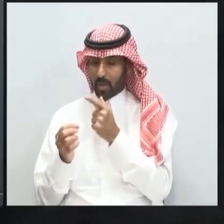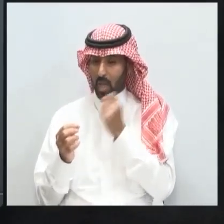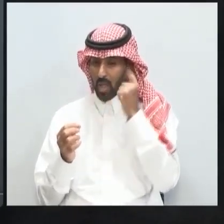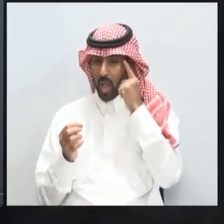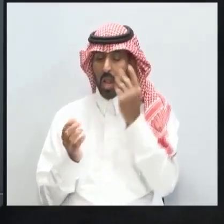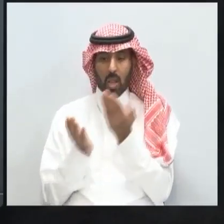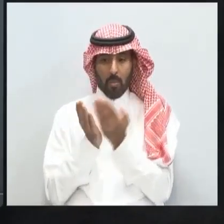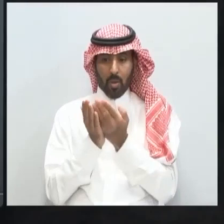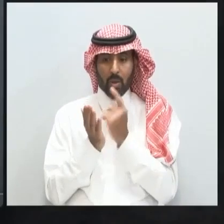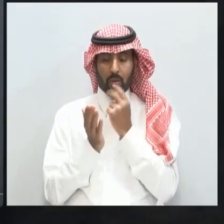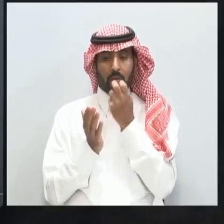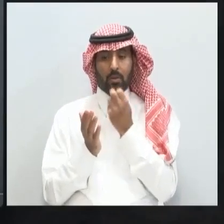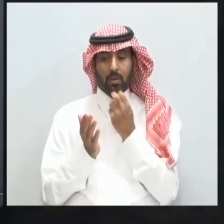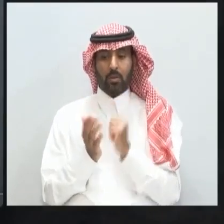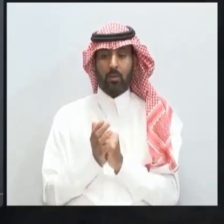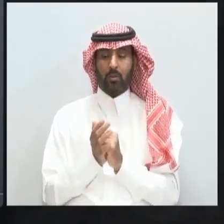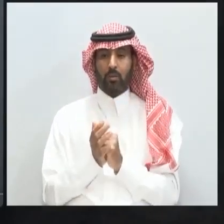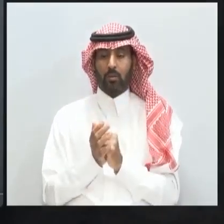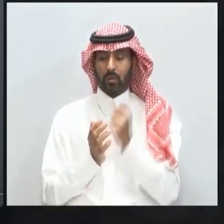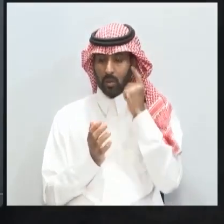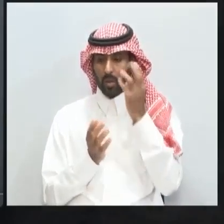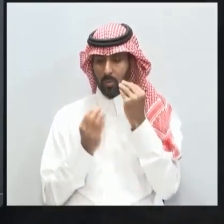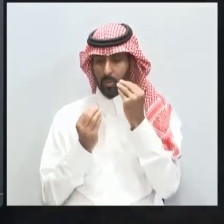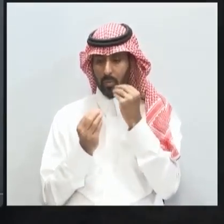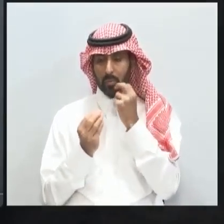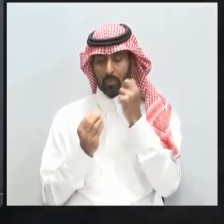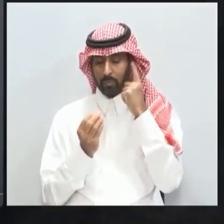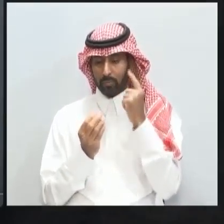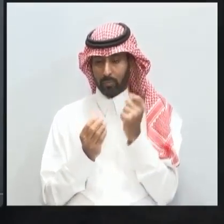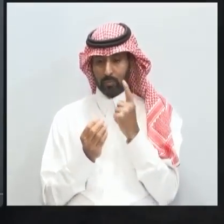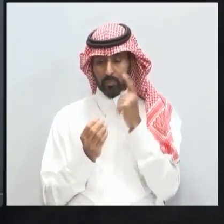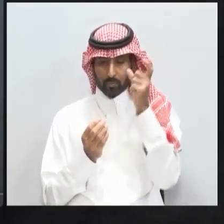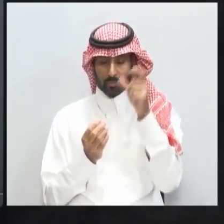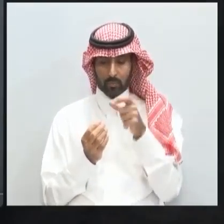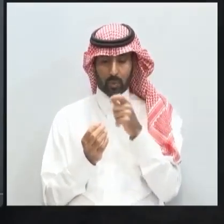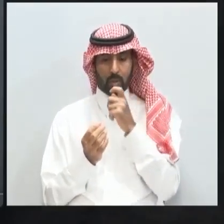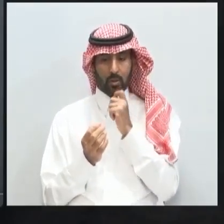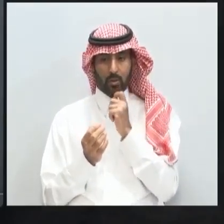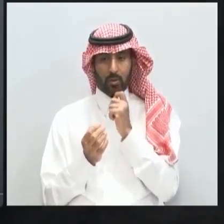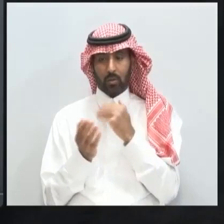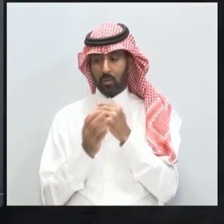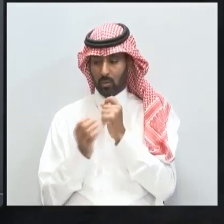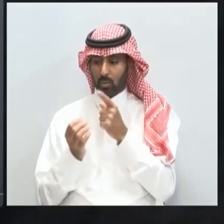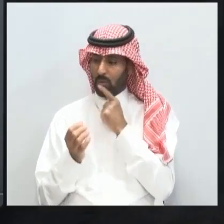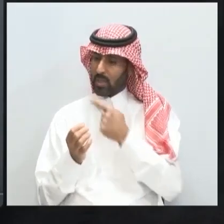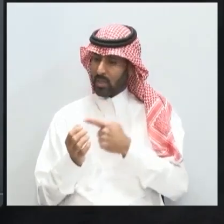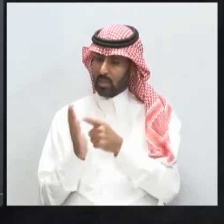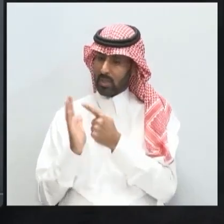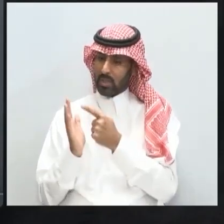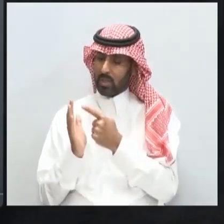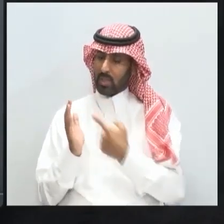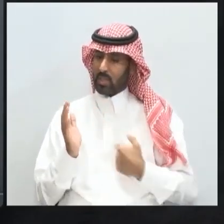يبدا في تفسيره لكلام الله جل وعلا ياتي ببعض المباحث ببعض المسائل لكنه لم يسميها